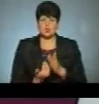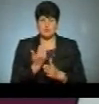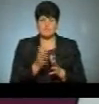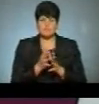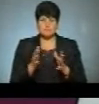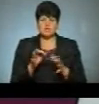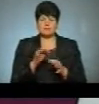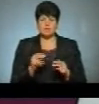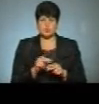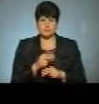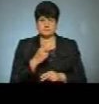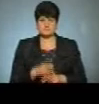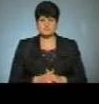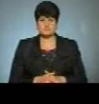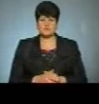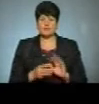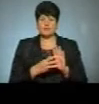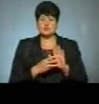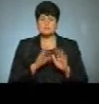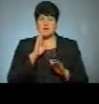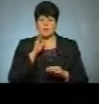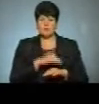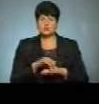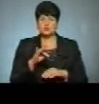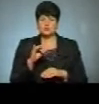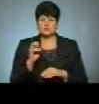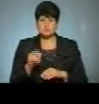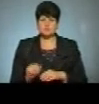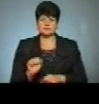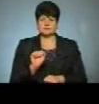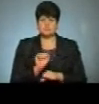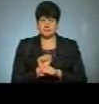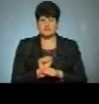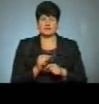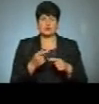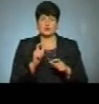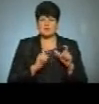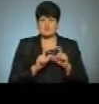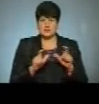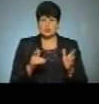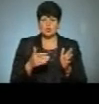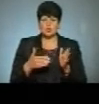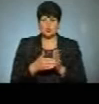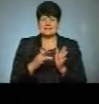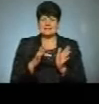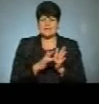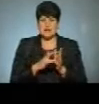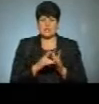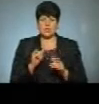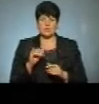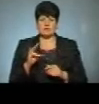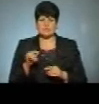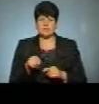ремонт розповість Діана Ярошенко. О 8-й ранку вулицю Руську перекрили від технічного університету до центрального універмагу. Тут